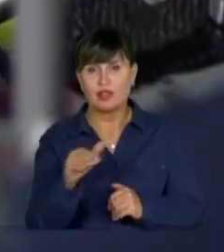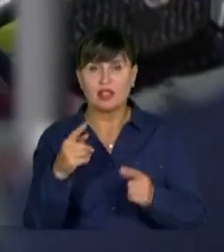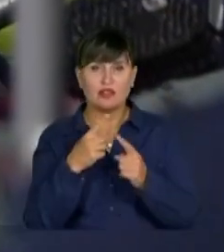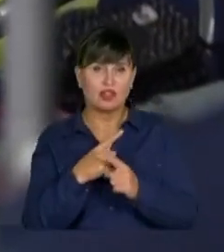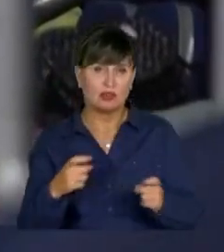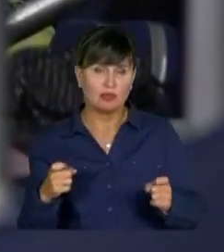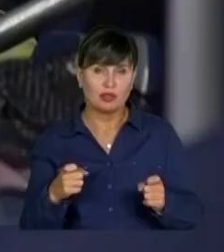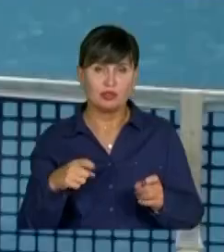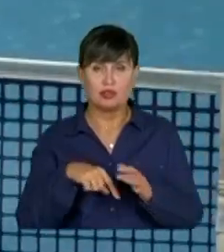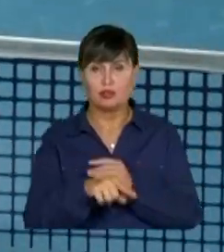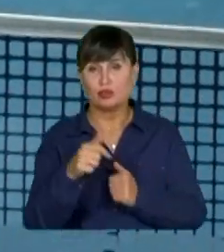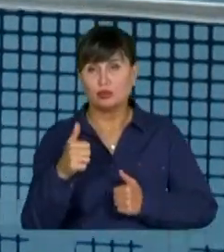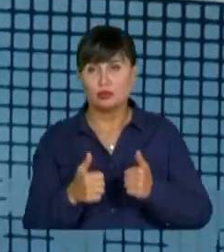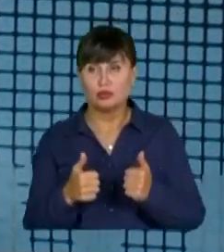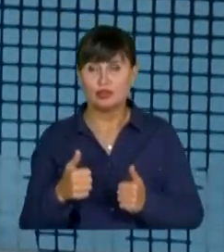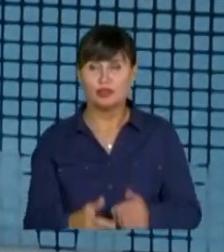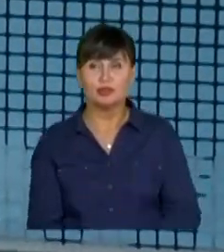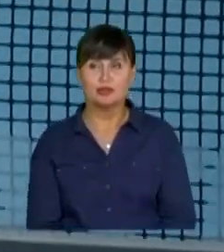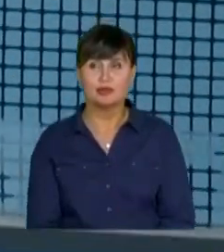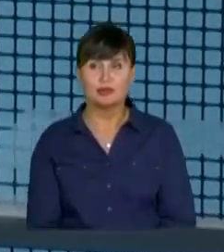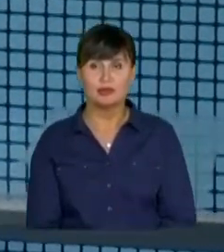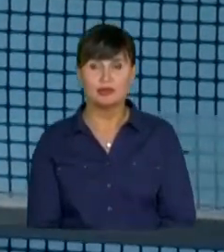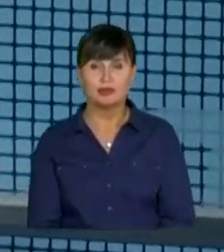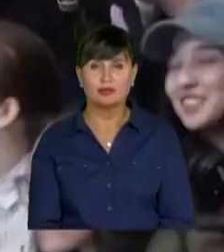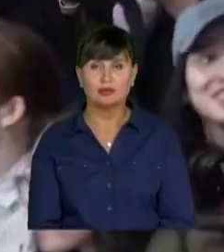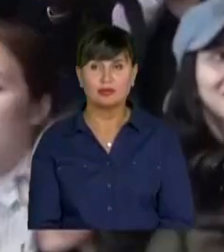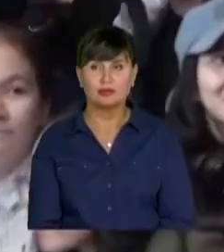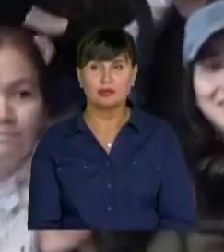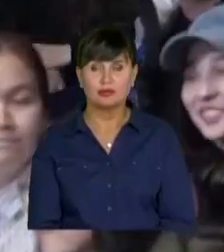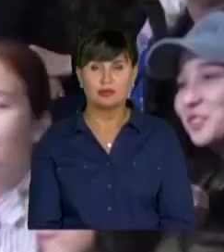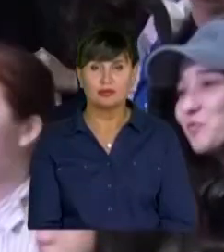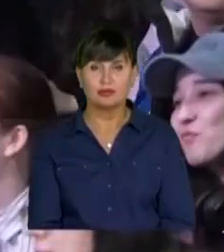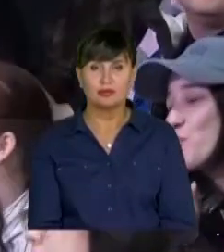информационном партнере турнира. Владислав Иващенко, Хангельде Ахметханов, телеканал «Алматы».